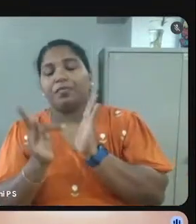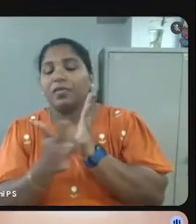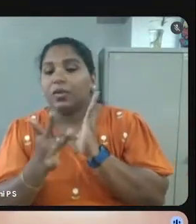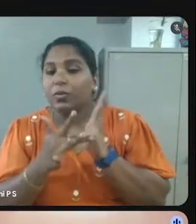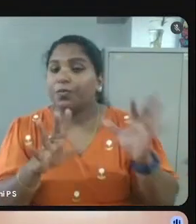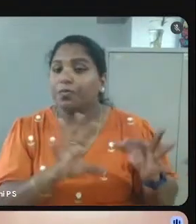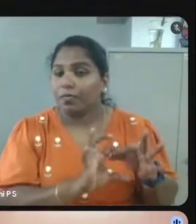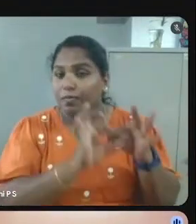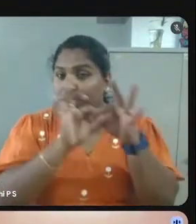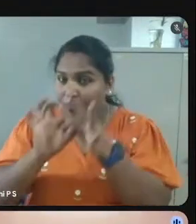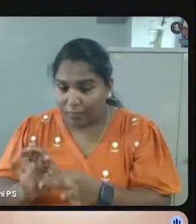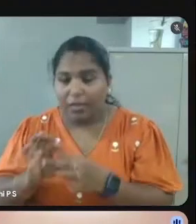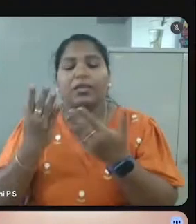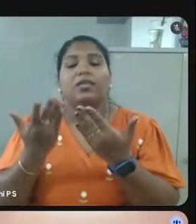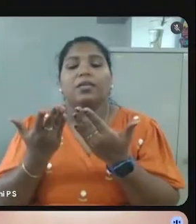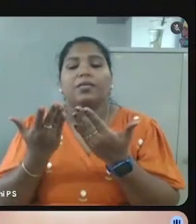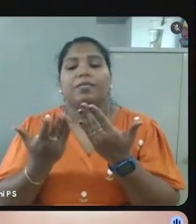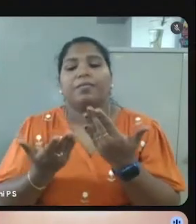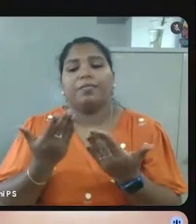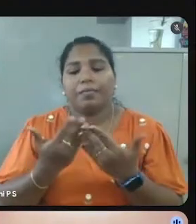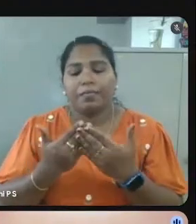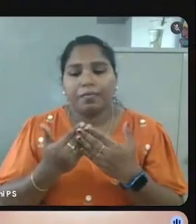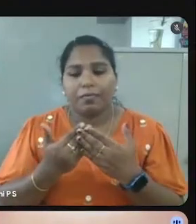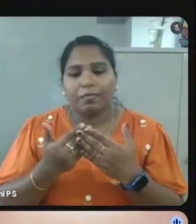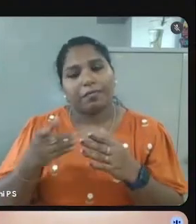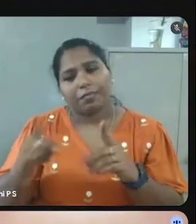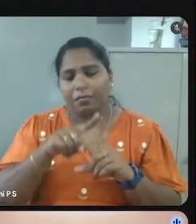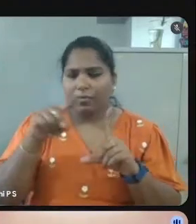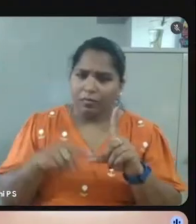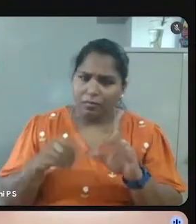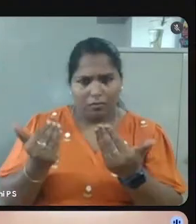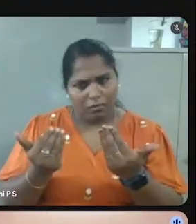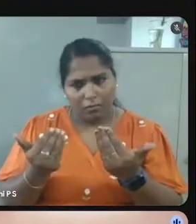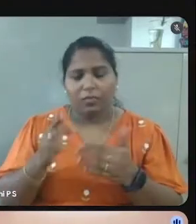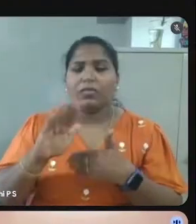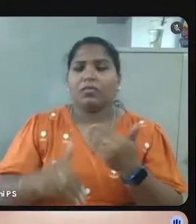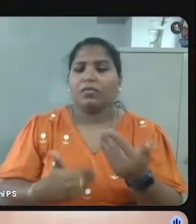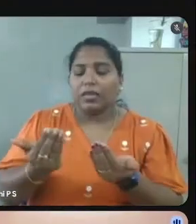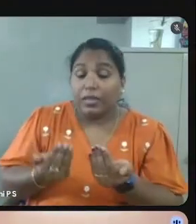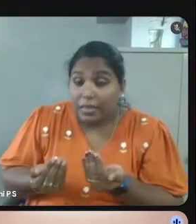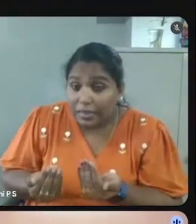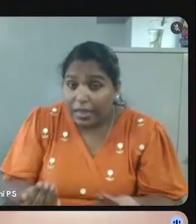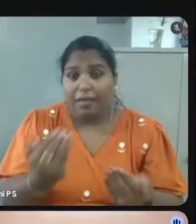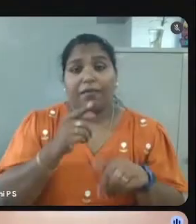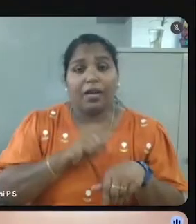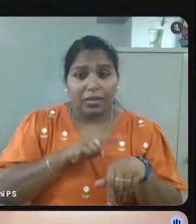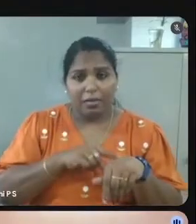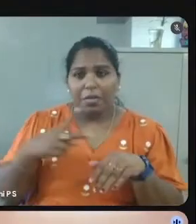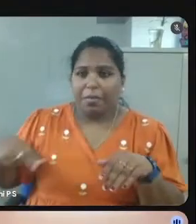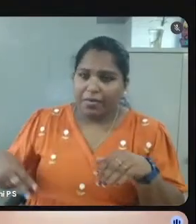ടെക്നോളജിയുടെ സഹായത്തോടു കൂടി ഒരാൾ പ്രഗ്നന്റ് ആവുകയും അതിനനുസരിച്ച് ഡെലിവറിയുടെ സമയത്താണെങ്കിലും